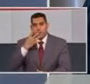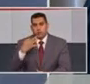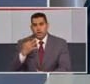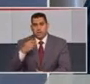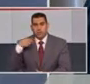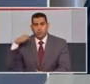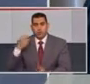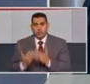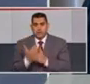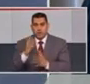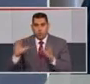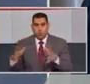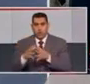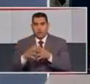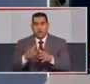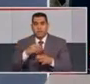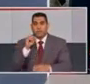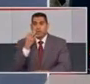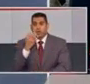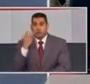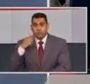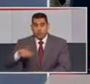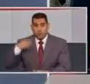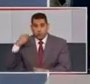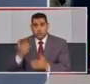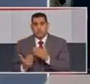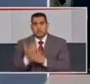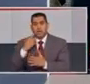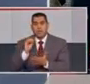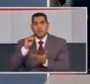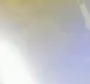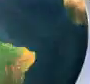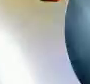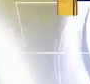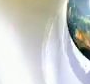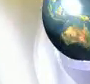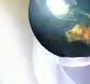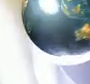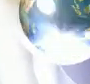में सम्पन्न हुआ। नई सरकार में 34 मंत्री हैं, जिनमें मात्र 4 महिलाएं शामिल हैं।